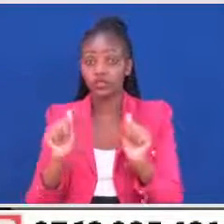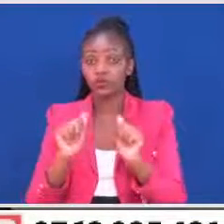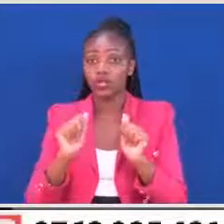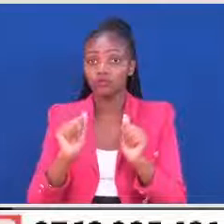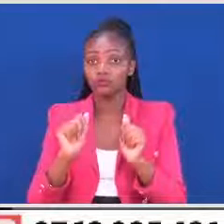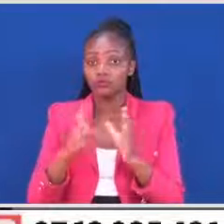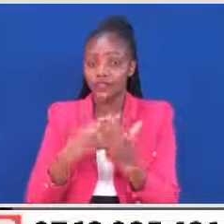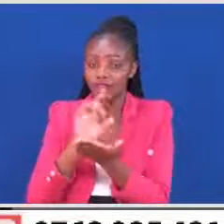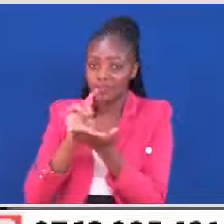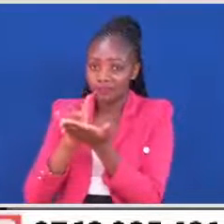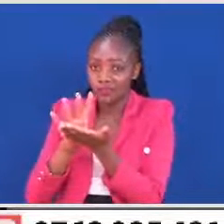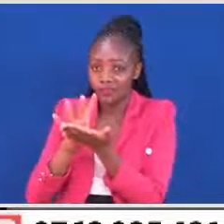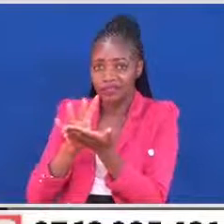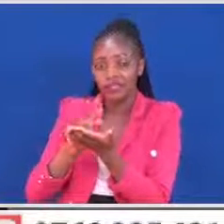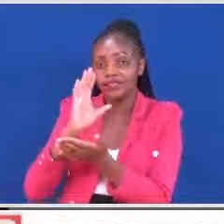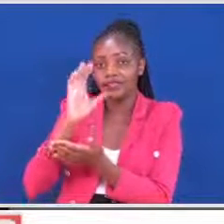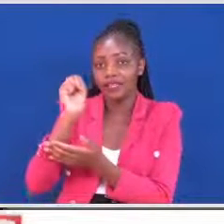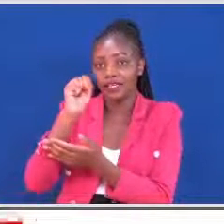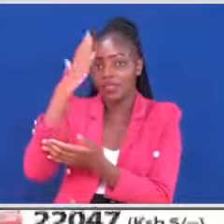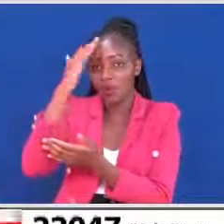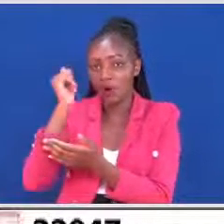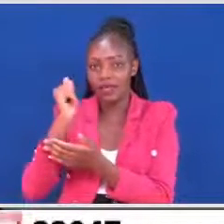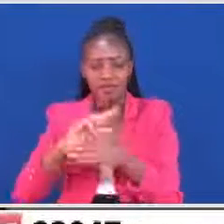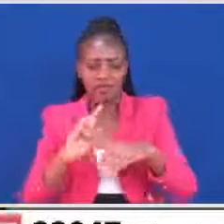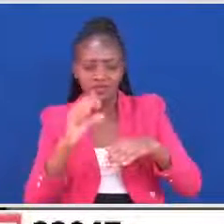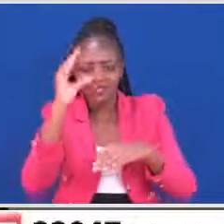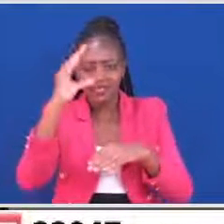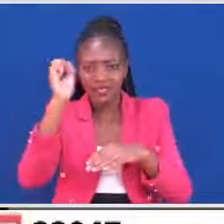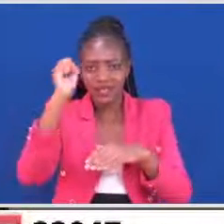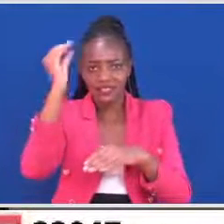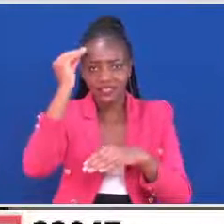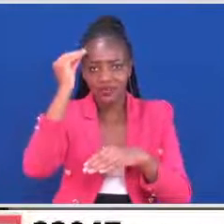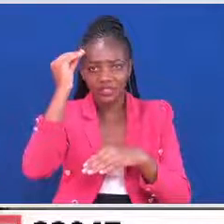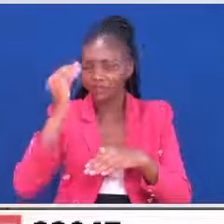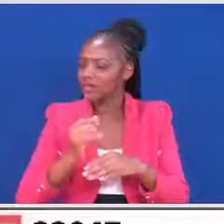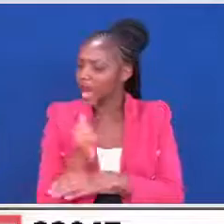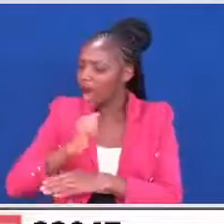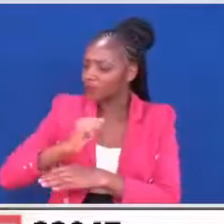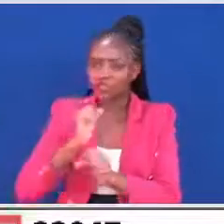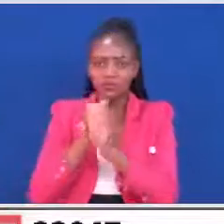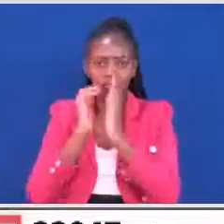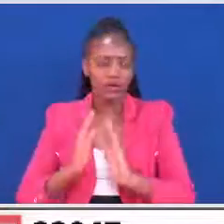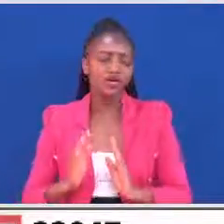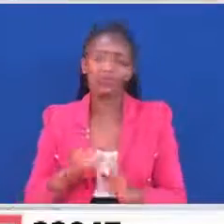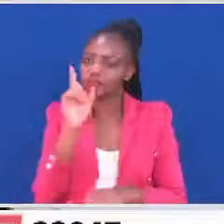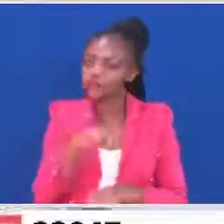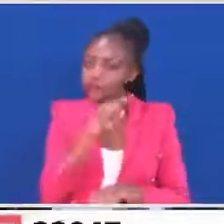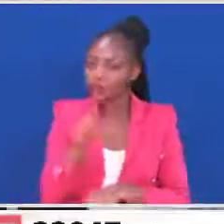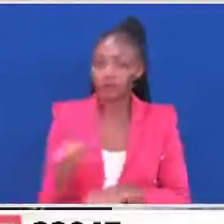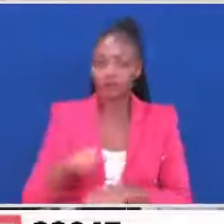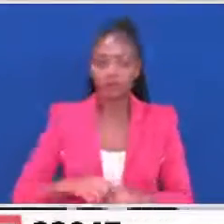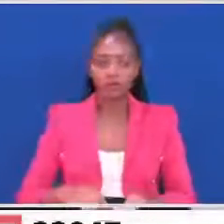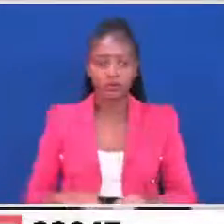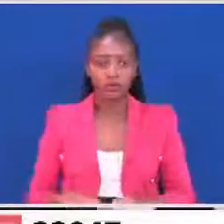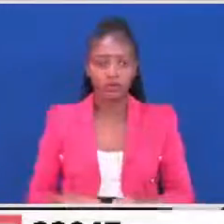nafasi ya kumfuta kazi waziri huyu, kwa sababu unajua mtu wa kiwango ile akituzi wafanyikazi ni kama rais ametuzi wafanyikazi. About